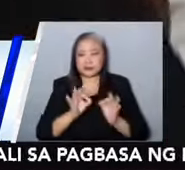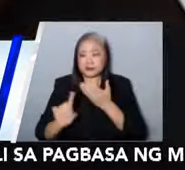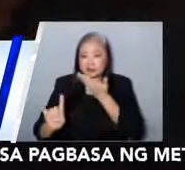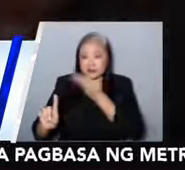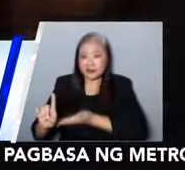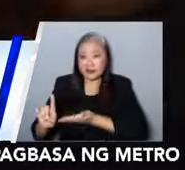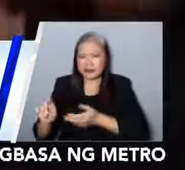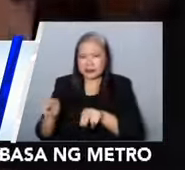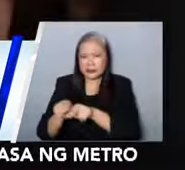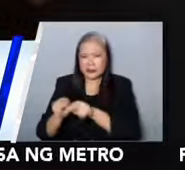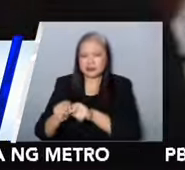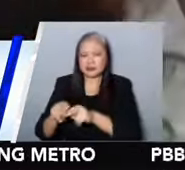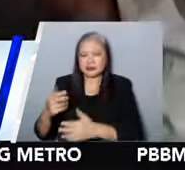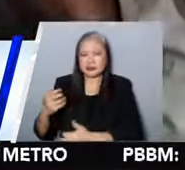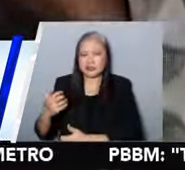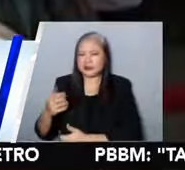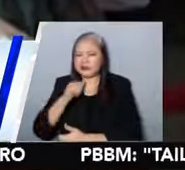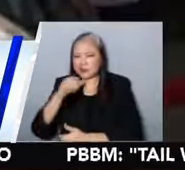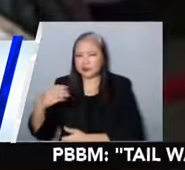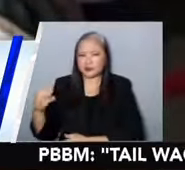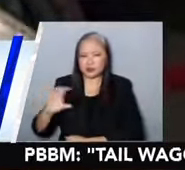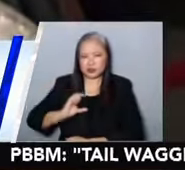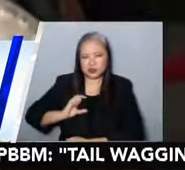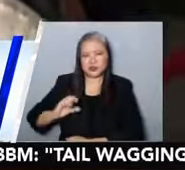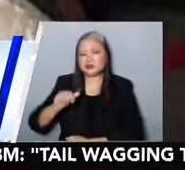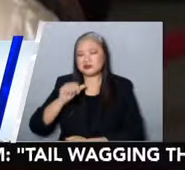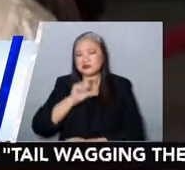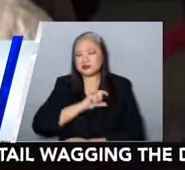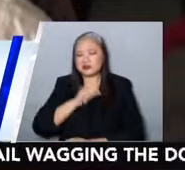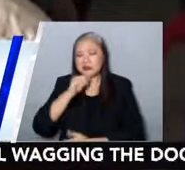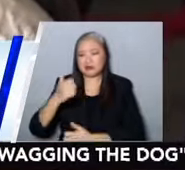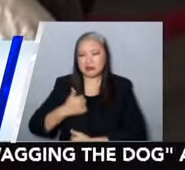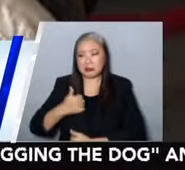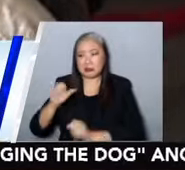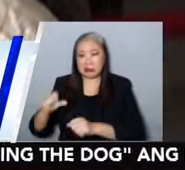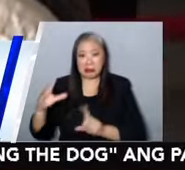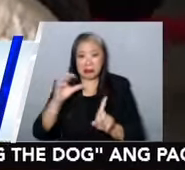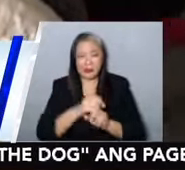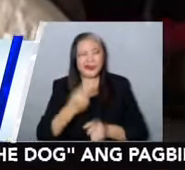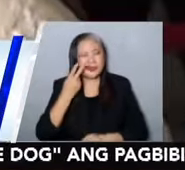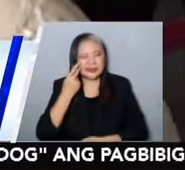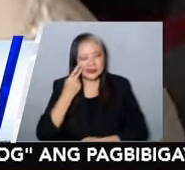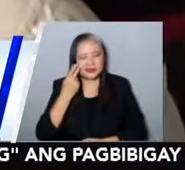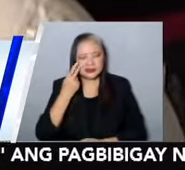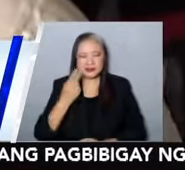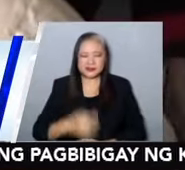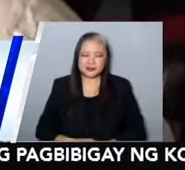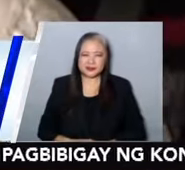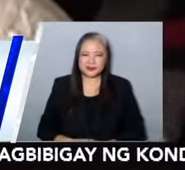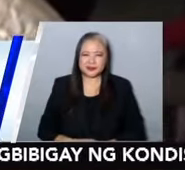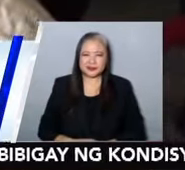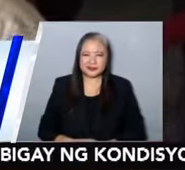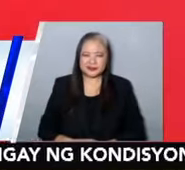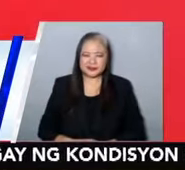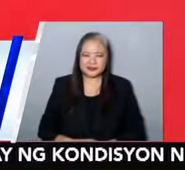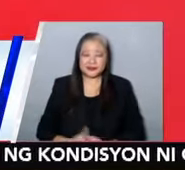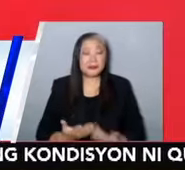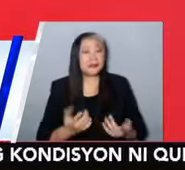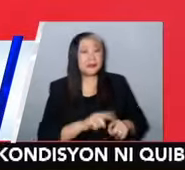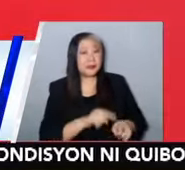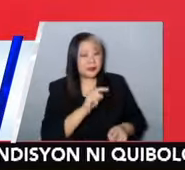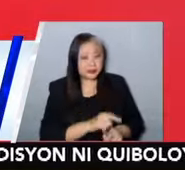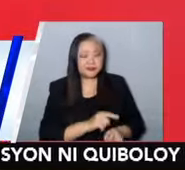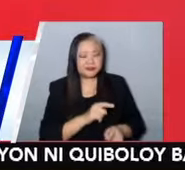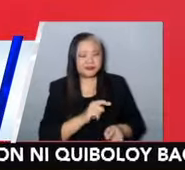ang alam ko, ha? Yes. Mag-resist pa ko further. sa warrant of arrest. Pero ang malinaw po, Senador, ang inyong posisyon ay dapat si